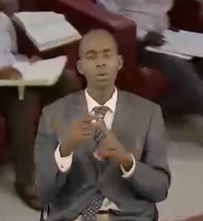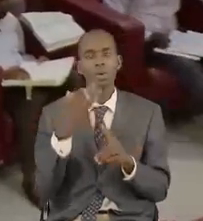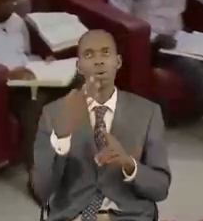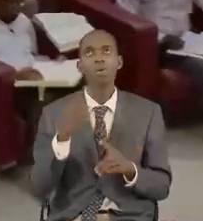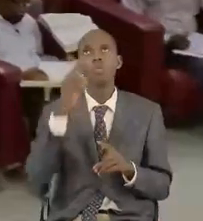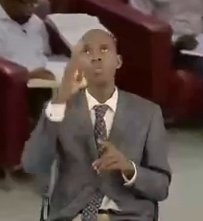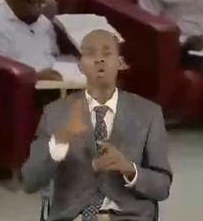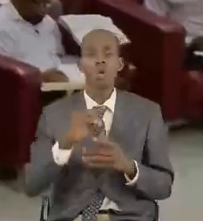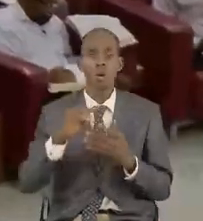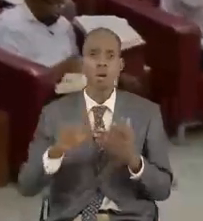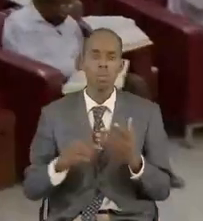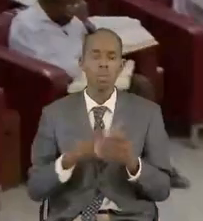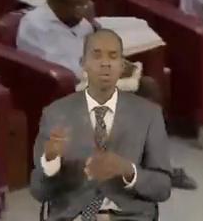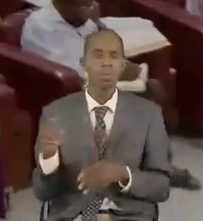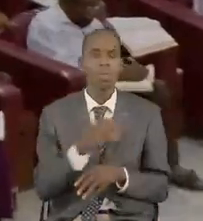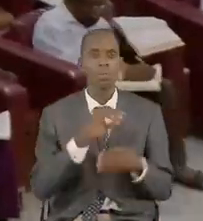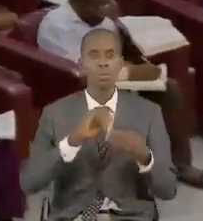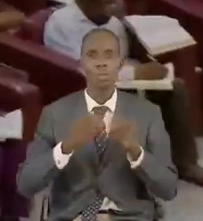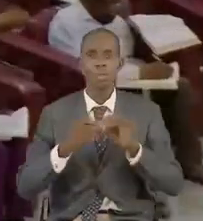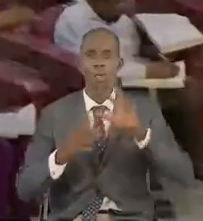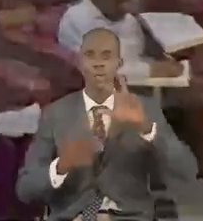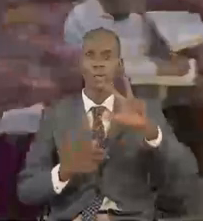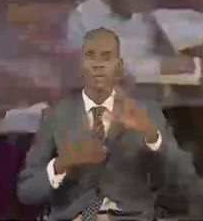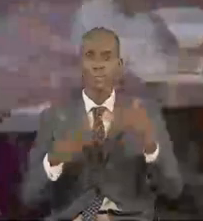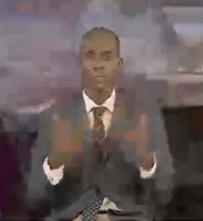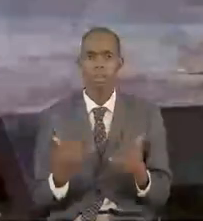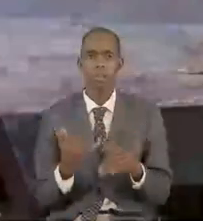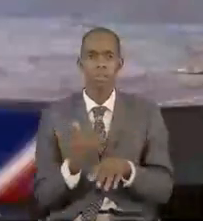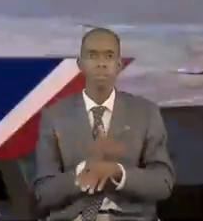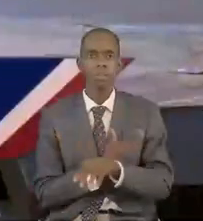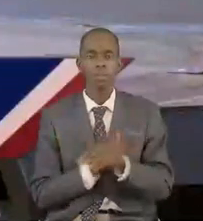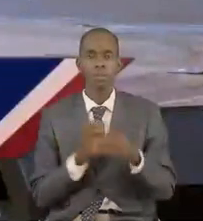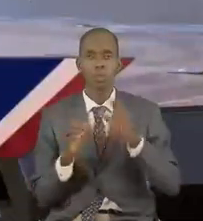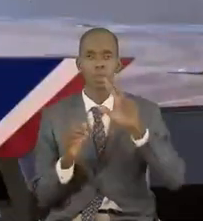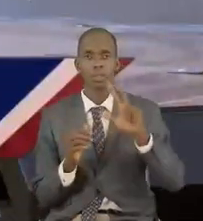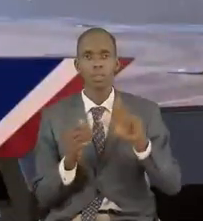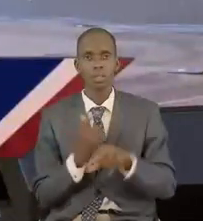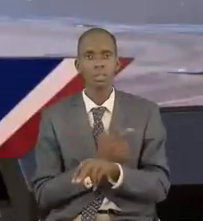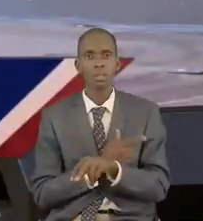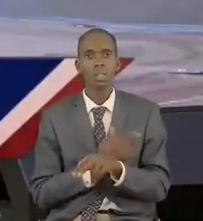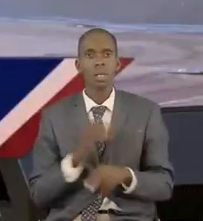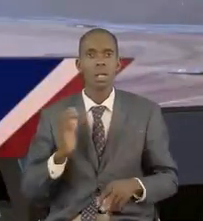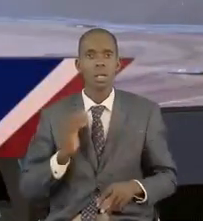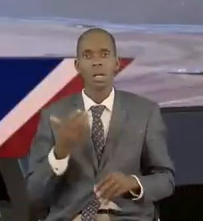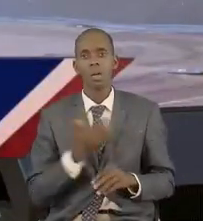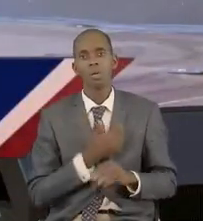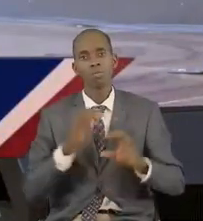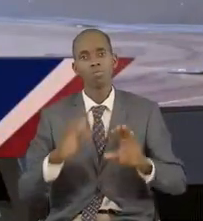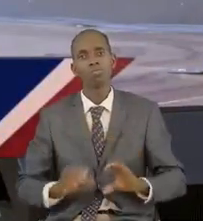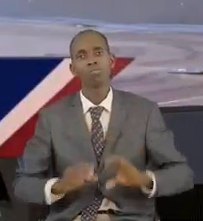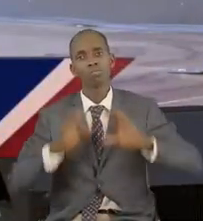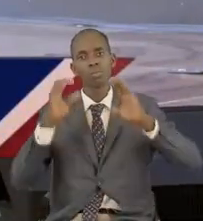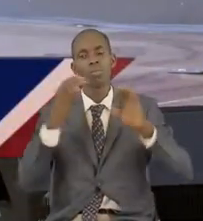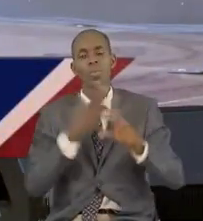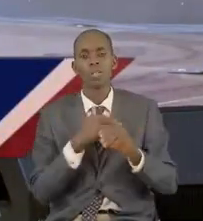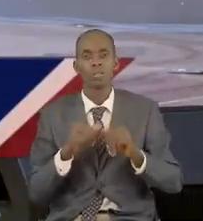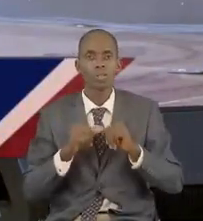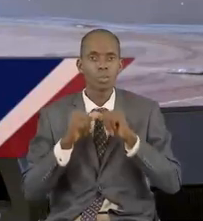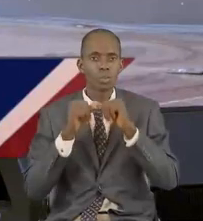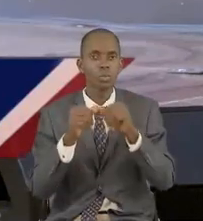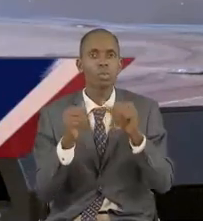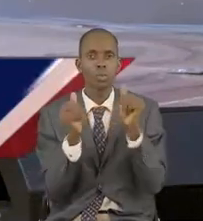Parole de Dieu voyons la troisième partie ici notre consécration et notre continuité avec